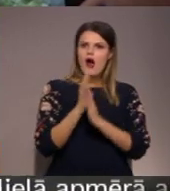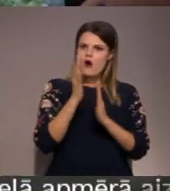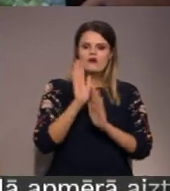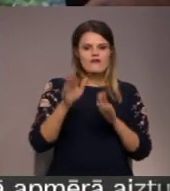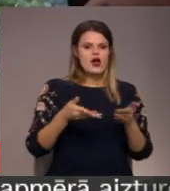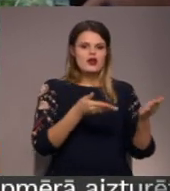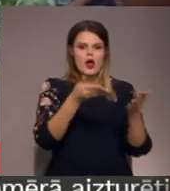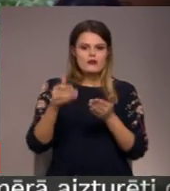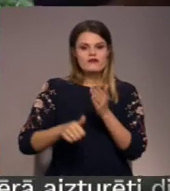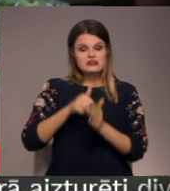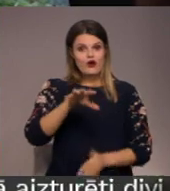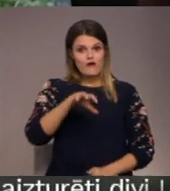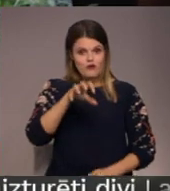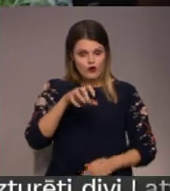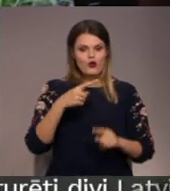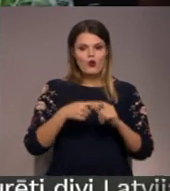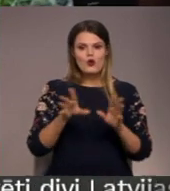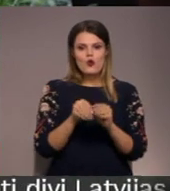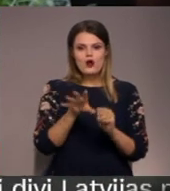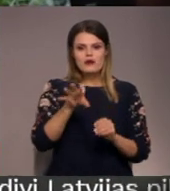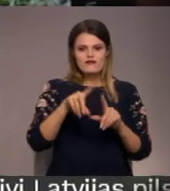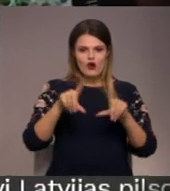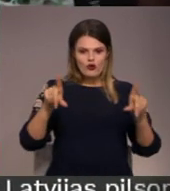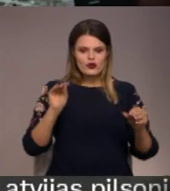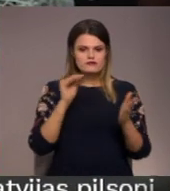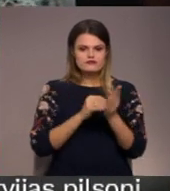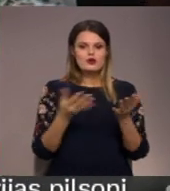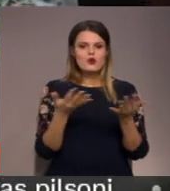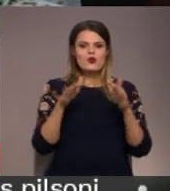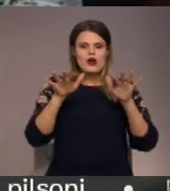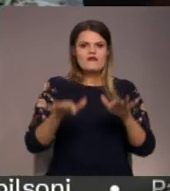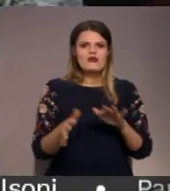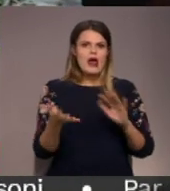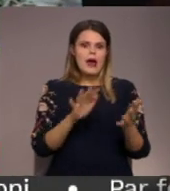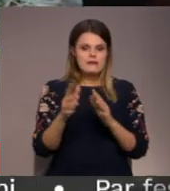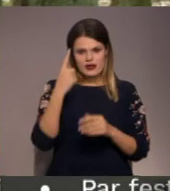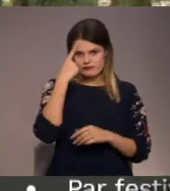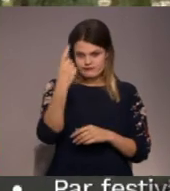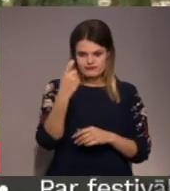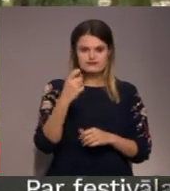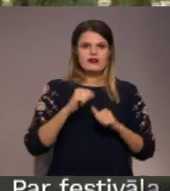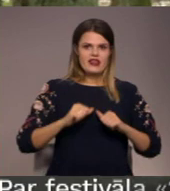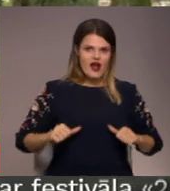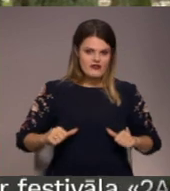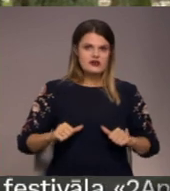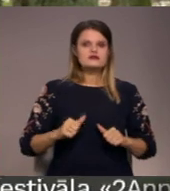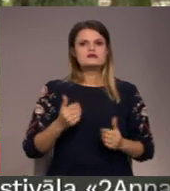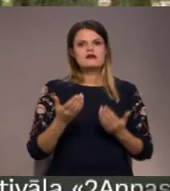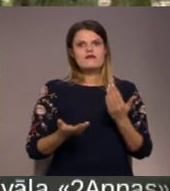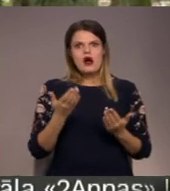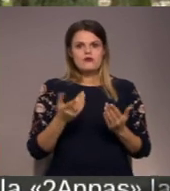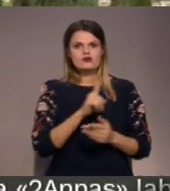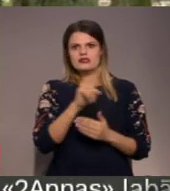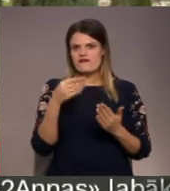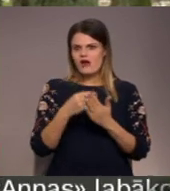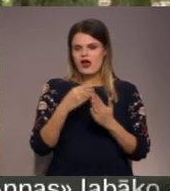jebkurš, vislabāk nofotografējot un kopā ar fotogrāfiju norādot arī aptuveno atrašanās vietu. Varbūt tas ir vietējais atklājums